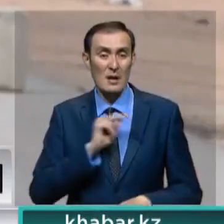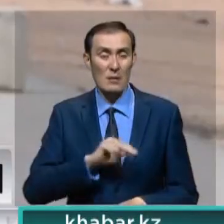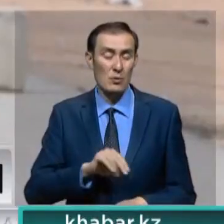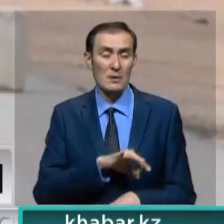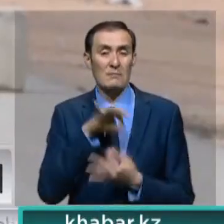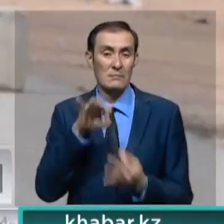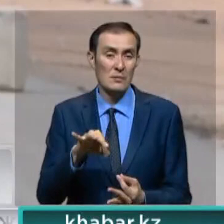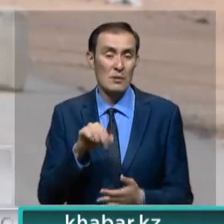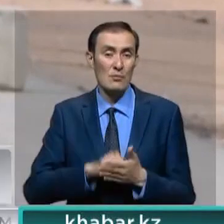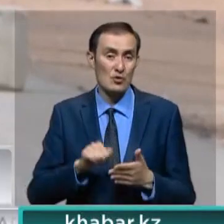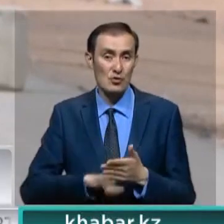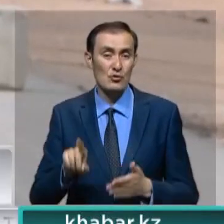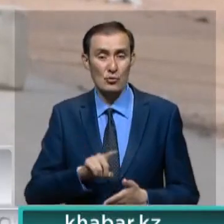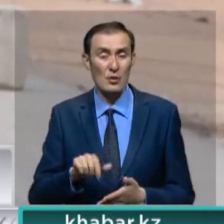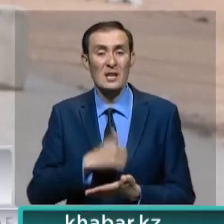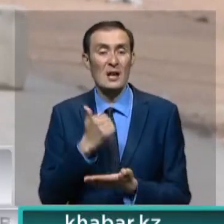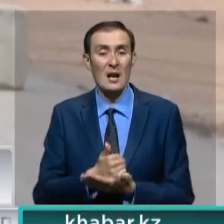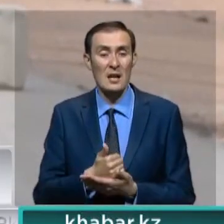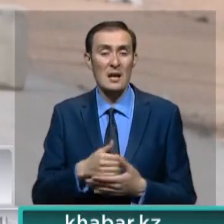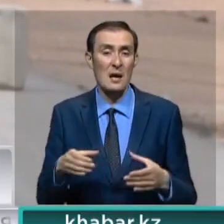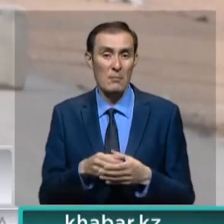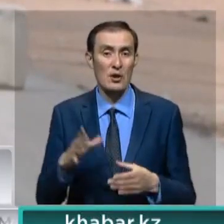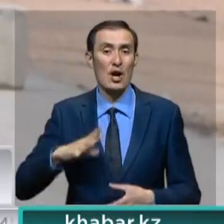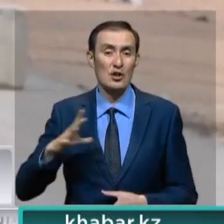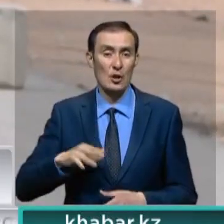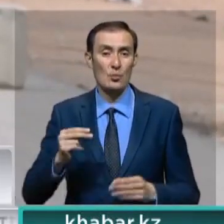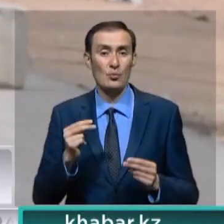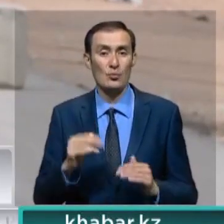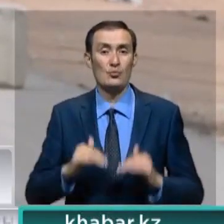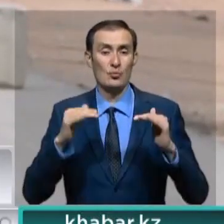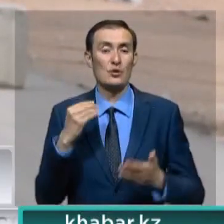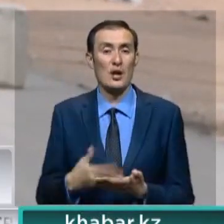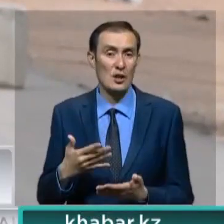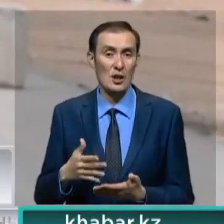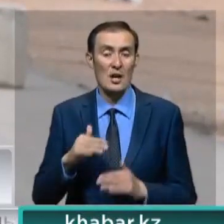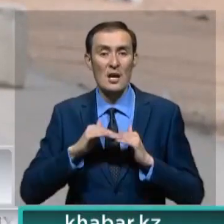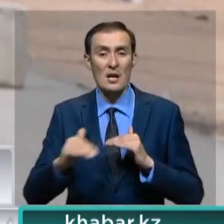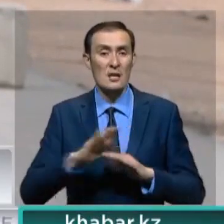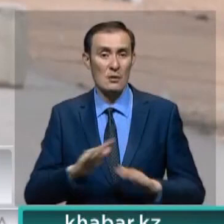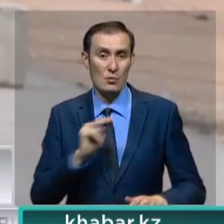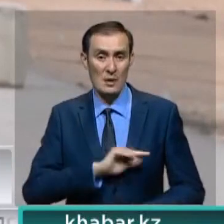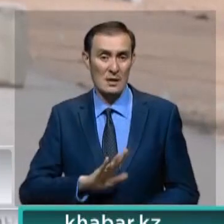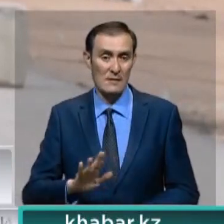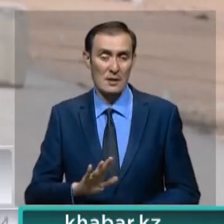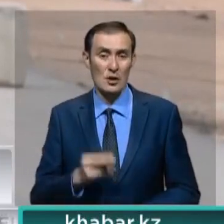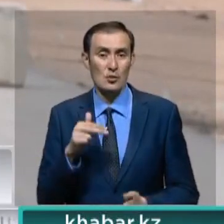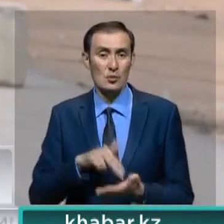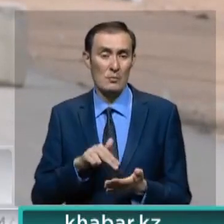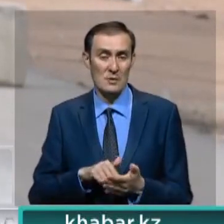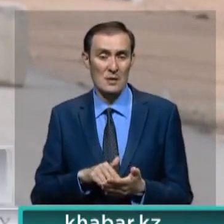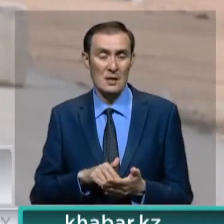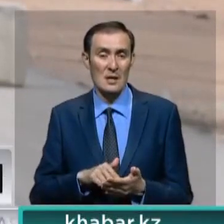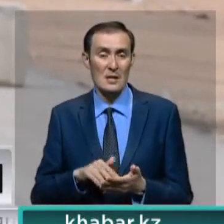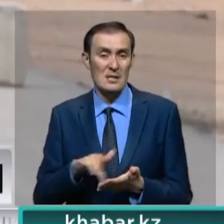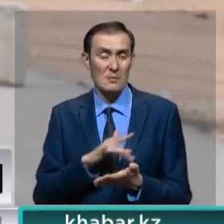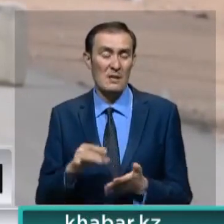стоит только из-за того, что генподрядчик ждет удорожания. То есть не укладывается стоимость цены,